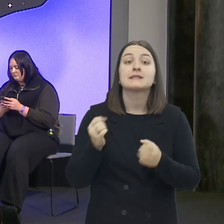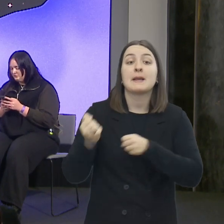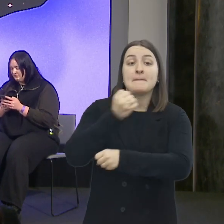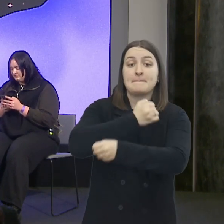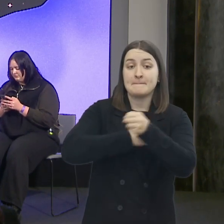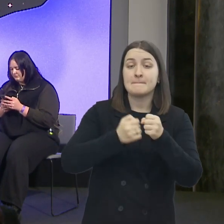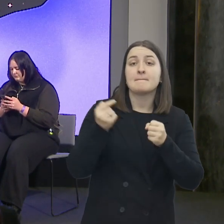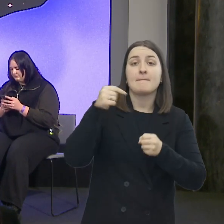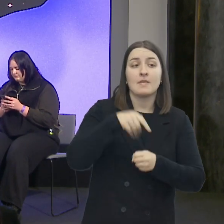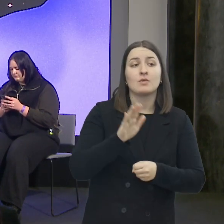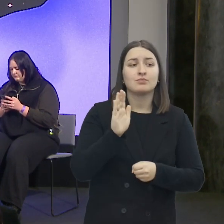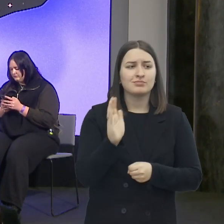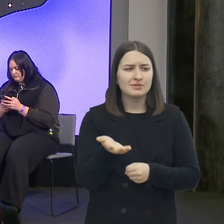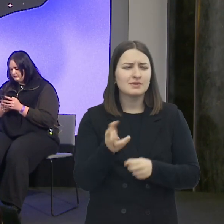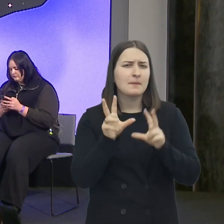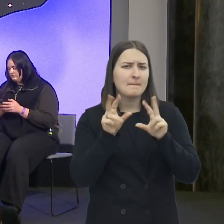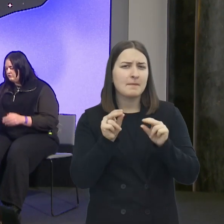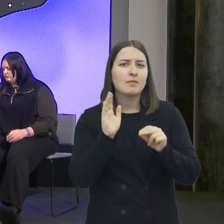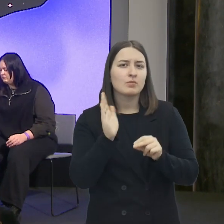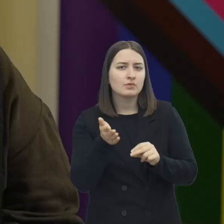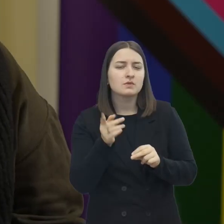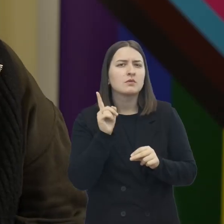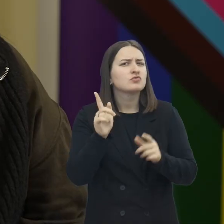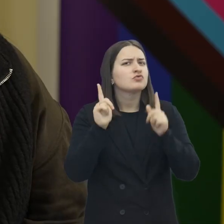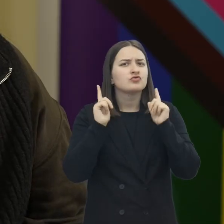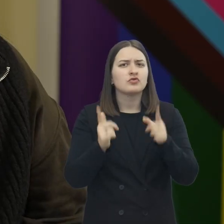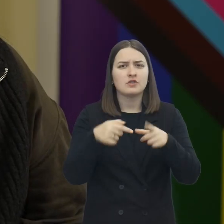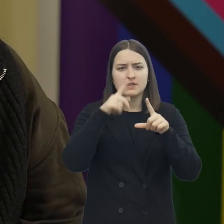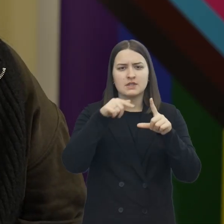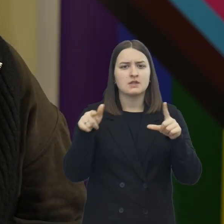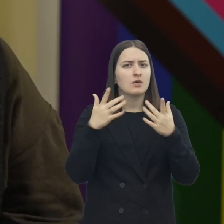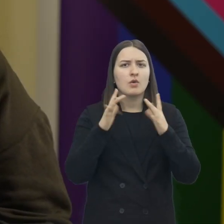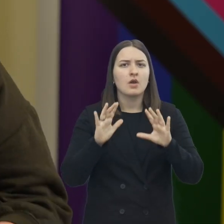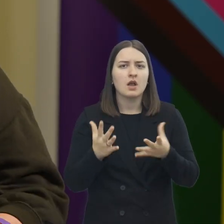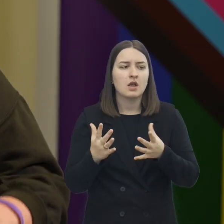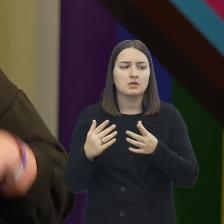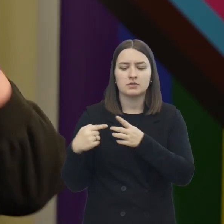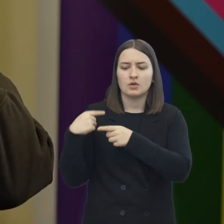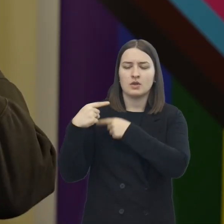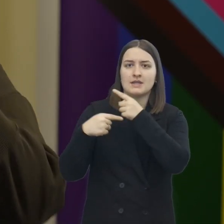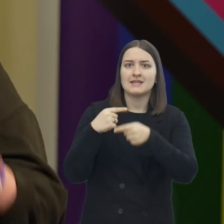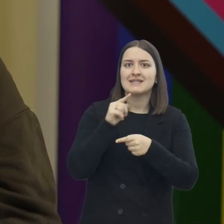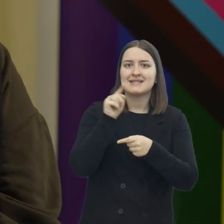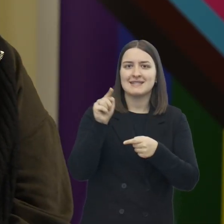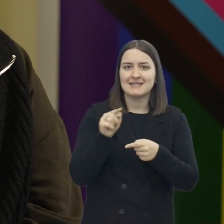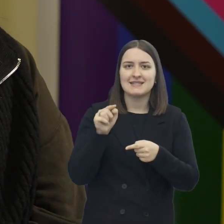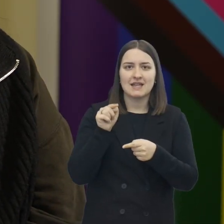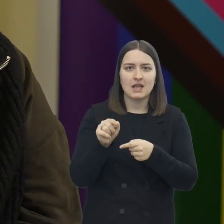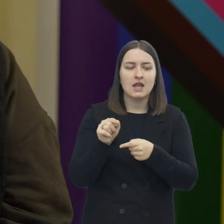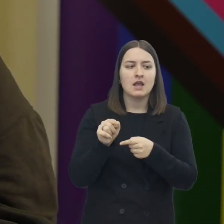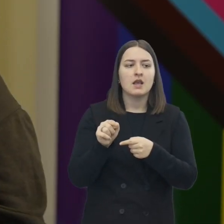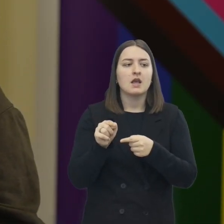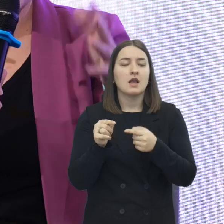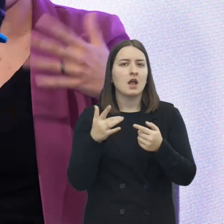gerai. Bet šiaip skaičiai rodo tai, kad būtent ta Gen Z karta ir ateinančios kitos kartos,